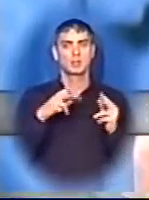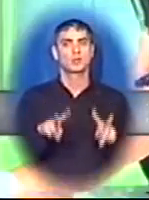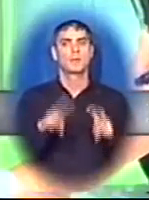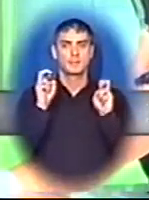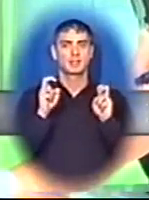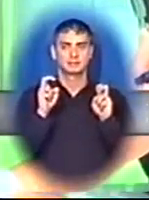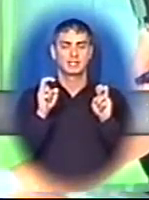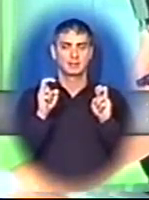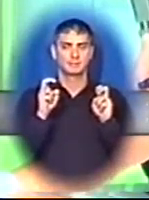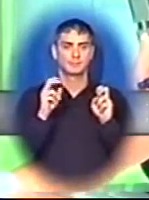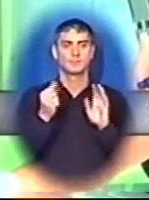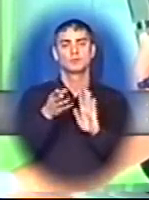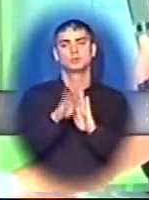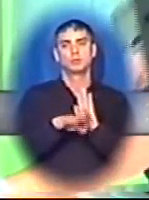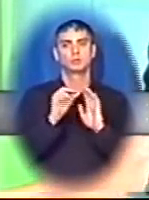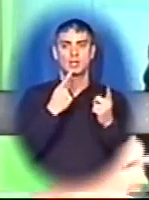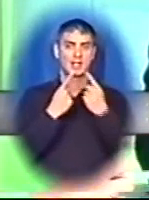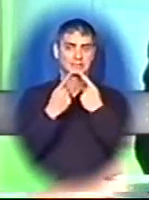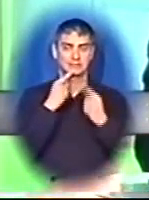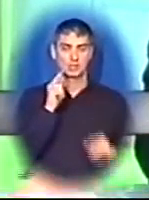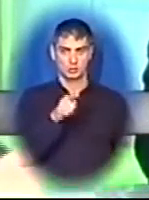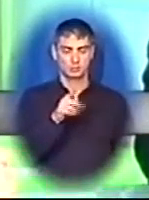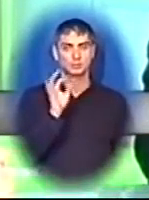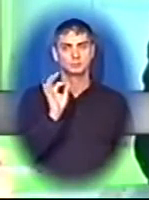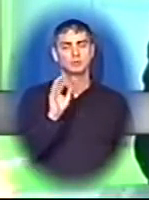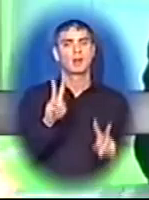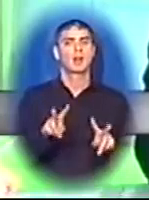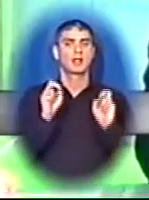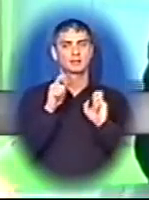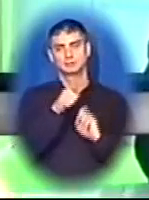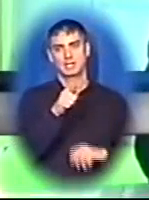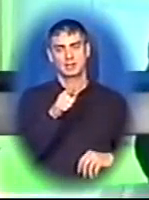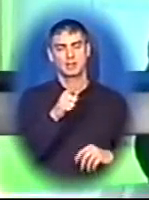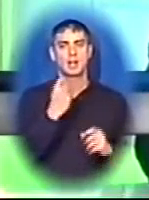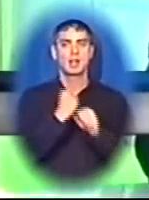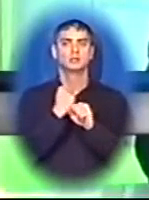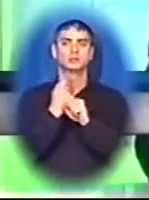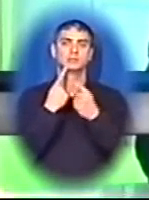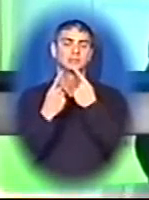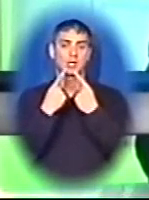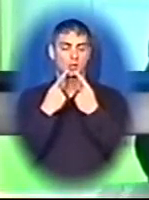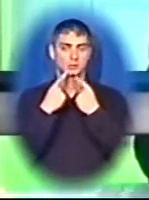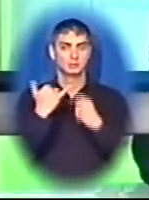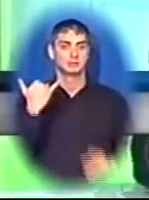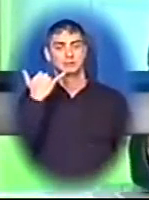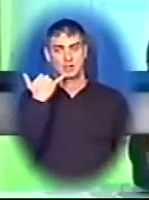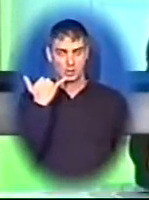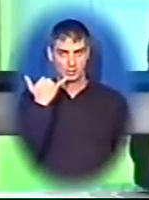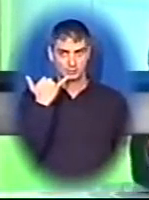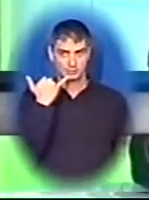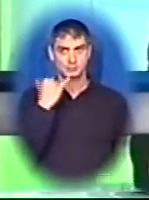את הזולות של השיחות האלה כדי לנצל אותם לשיחות למעשה סלולריות